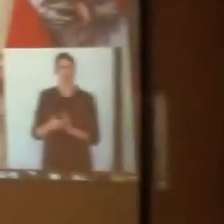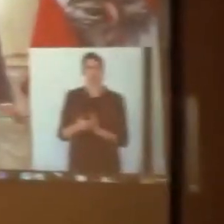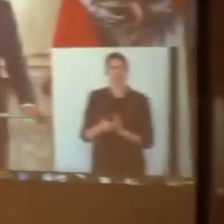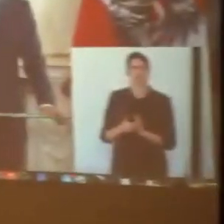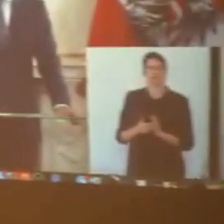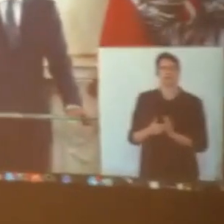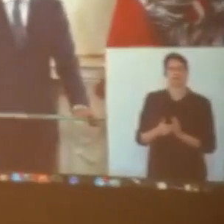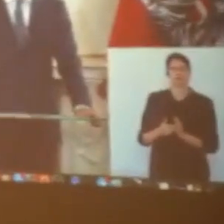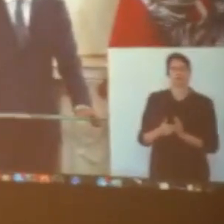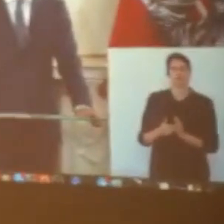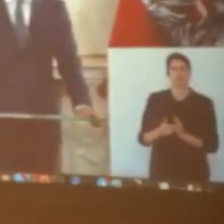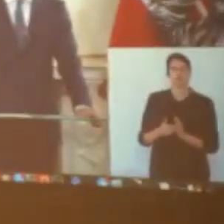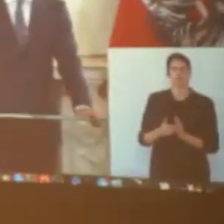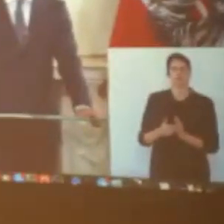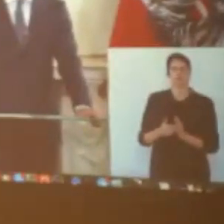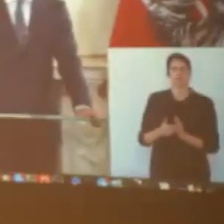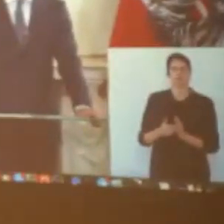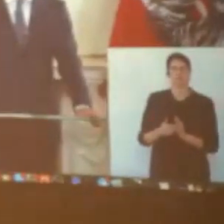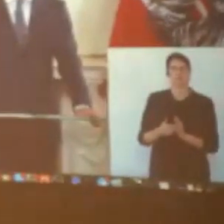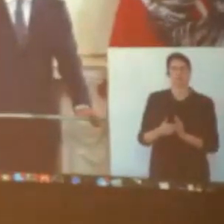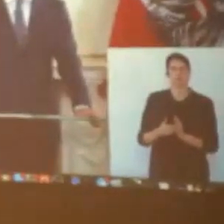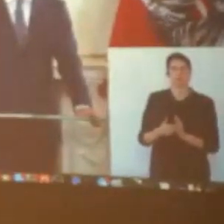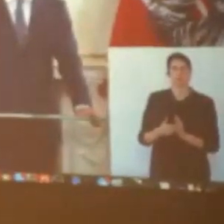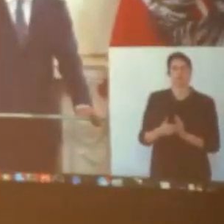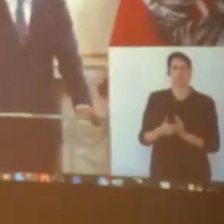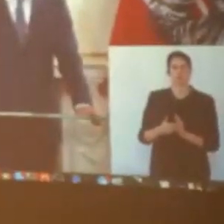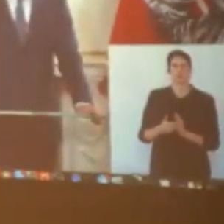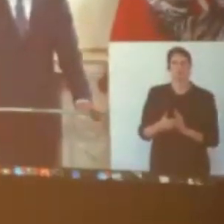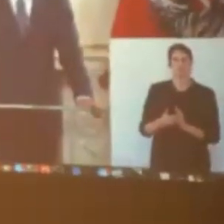dann entscheiden. Maßnahmen entscheiden. Wow.